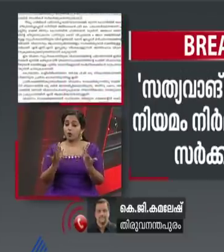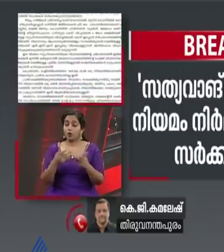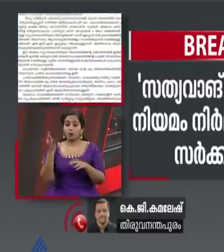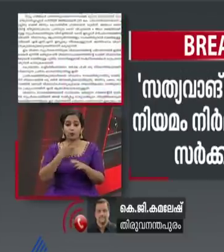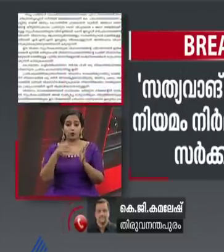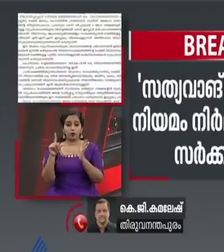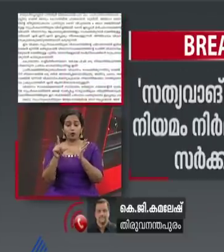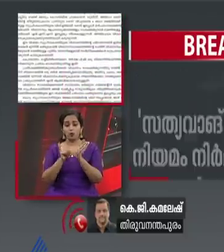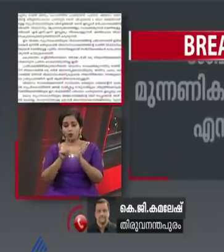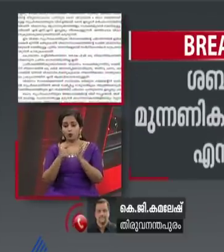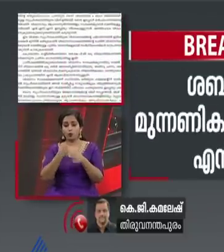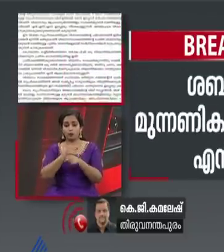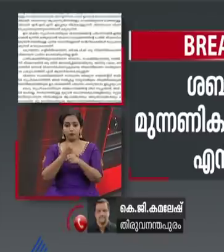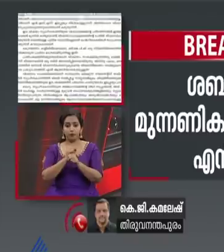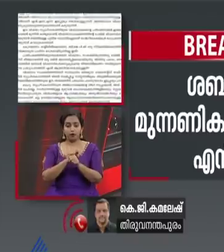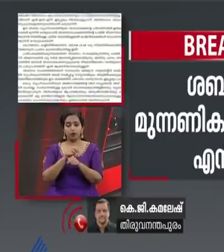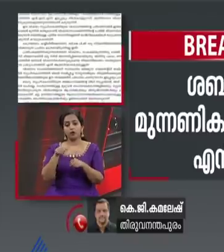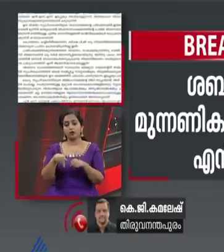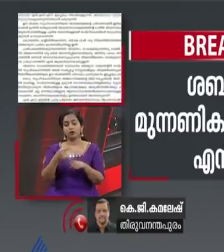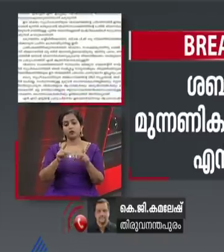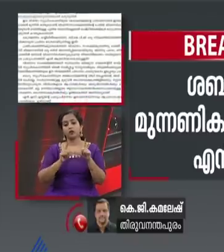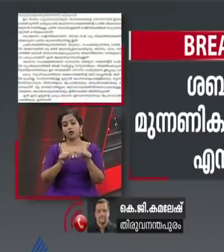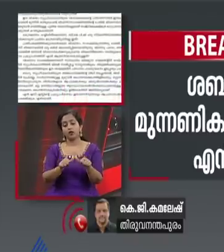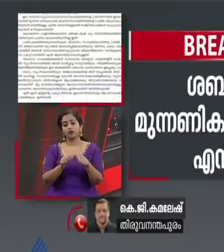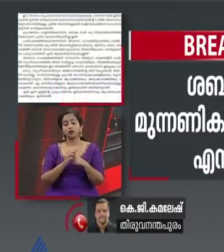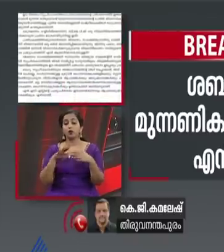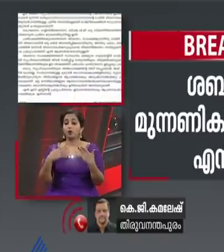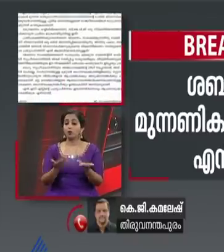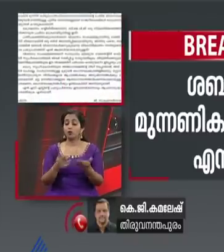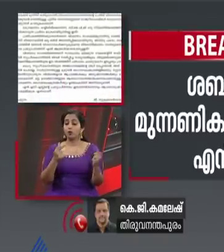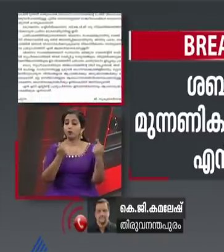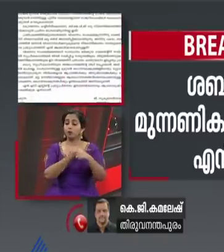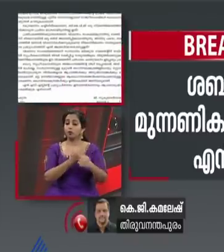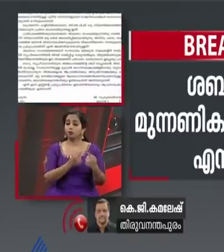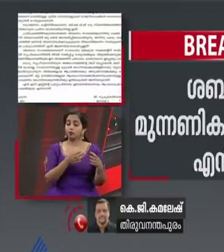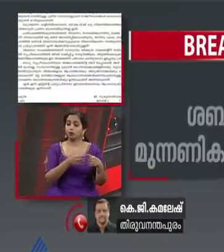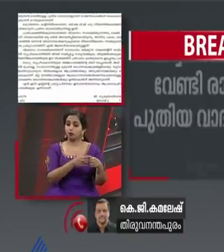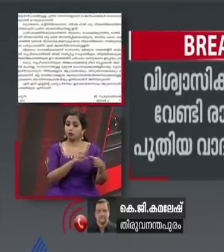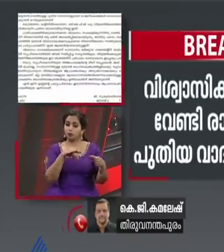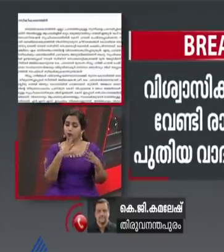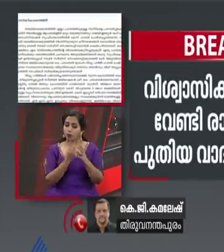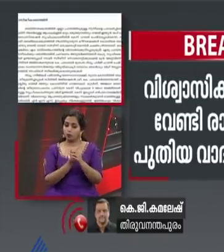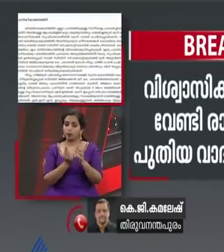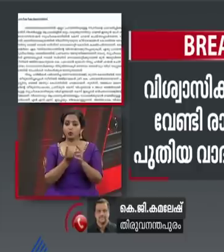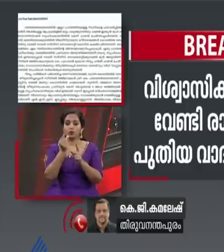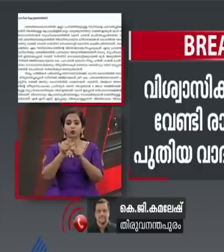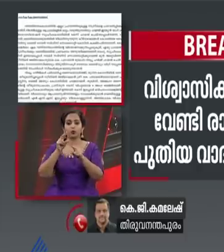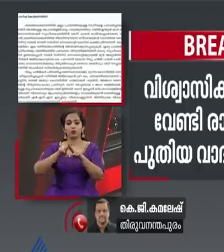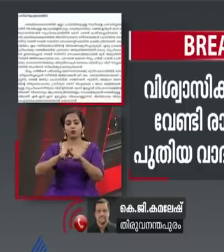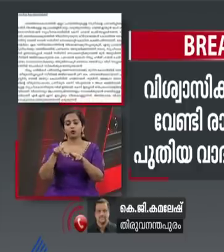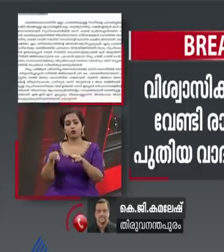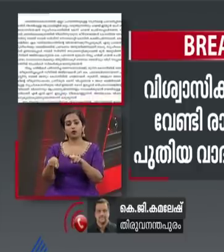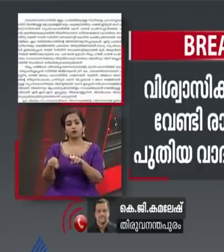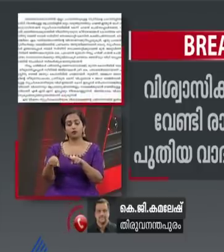സർക്കാരിനും പരിഹാരമുണ്ടാക്കാം, അതിനും അവർ ശ്രമിക്കുന്നില്ല എന്ന് പറയുന്നു. ഒപ്പം പ്രതിപക്ഷത്തുള്ള UDFനെയും വിമർശിക്കുന്നു. പ്രതിപക്ഷത്താണെങ്കിലും നിയമസഭയിൽ UDFന്